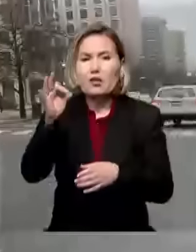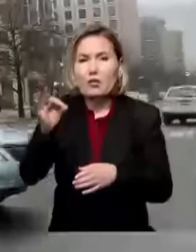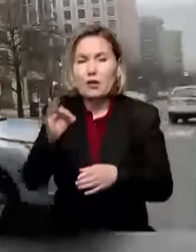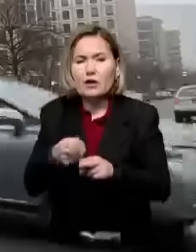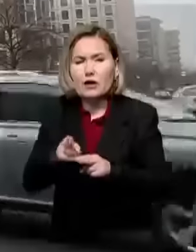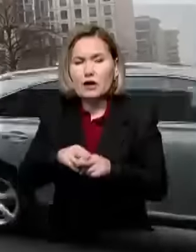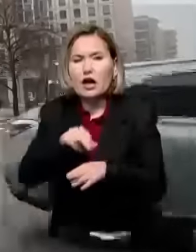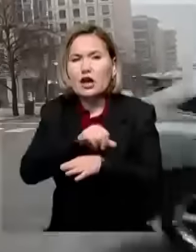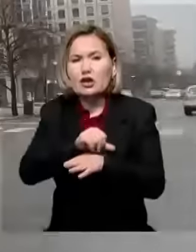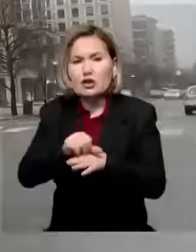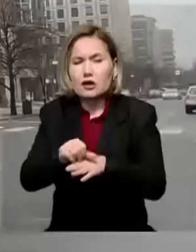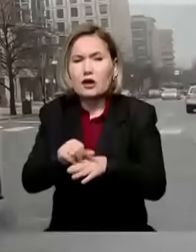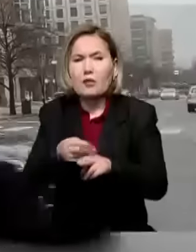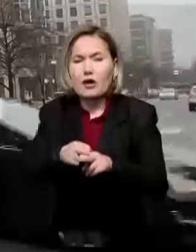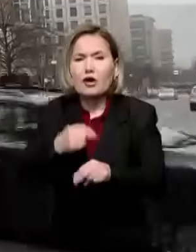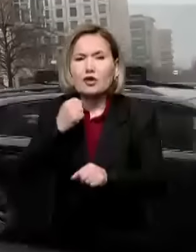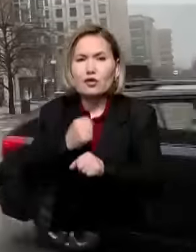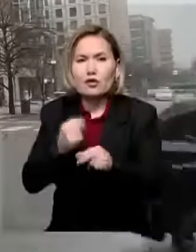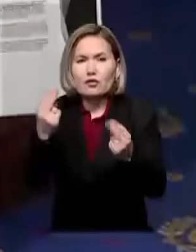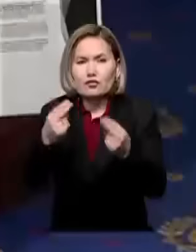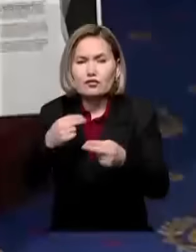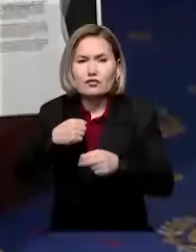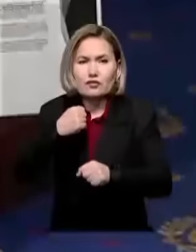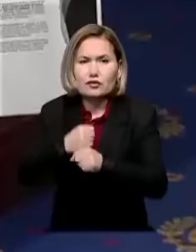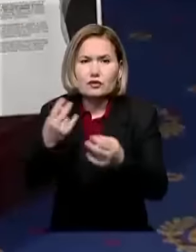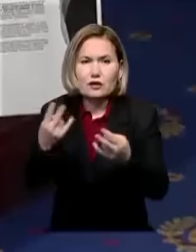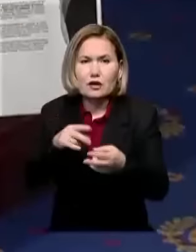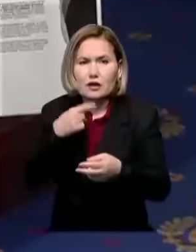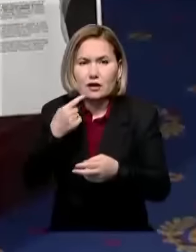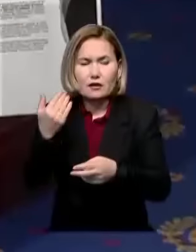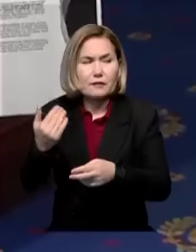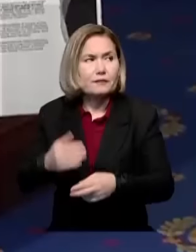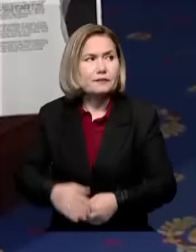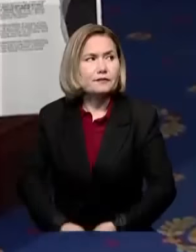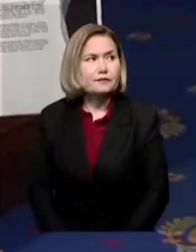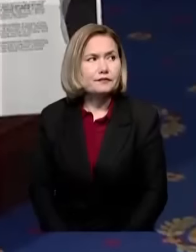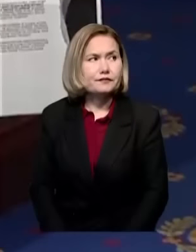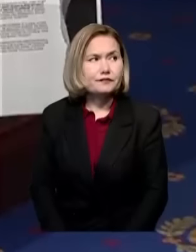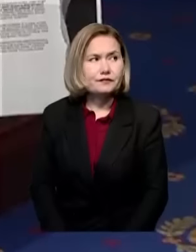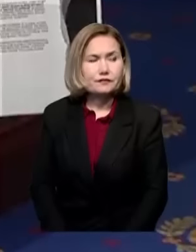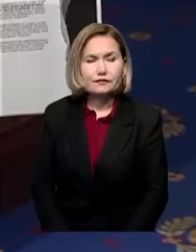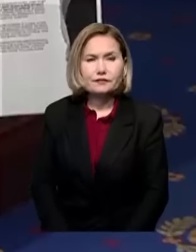50%-ы шекарадағы жүйені қатаңдату тиіс деп санайды. From Texas to New York,